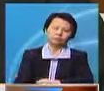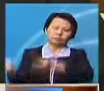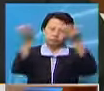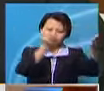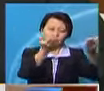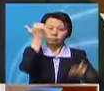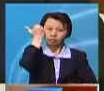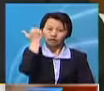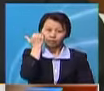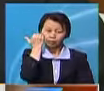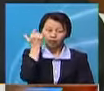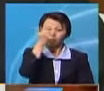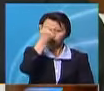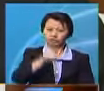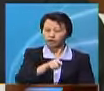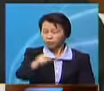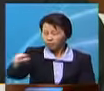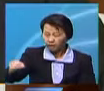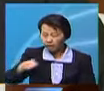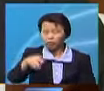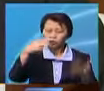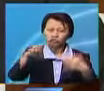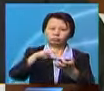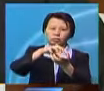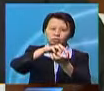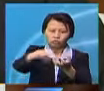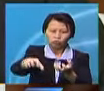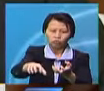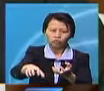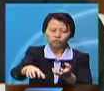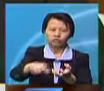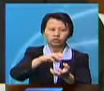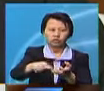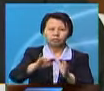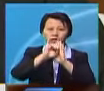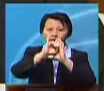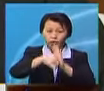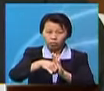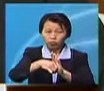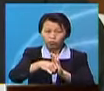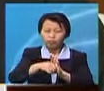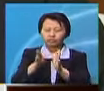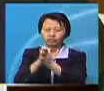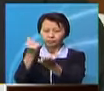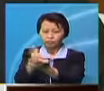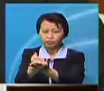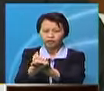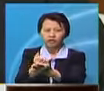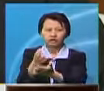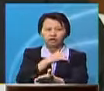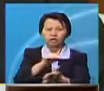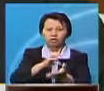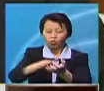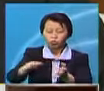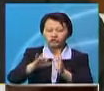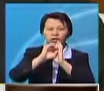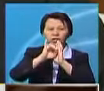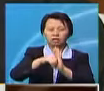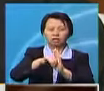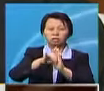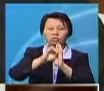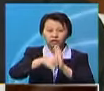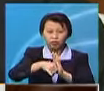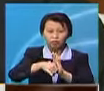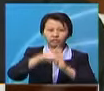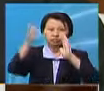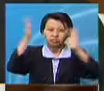mahkamah. Kerana mereka telah merosakkan bukan sahaja imej organisasi dan kementerian, tetapi imej negara. Dan